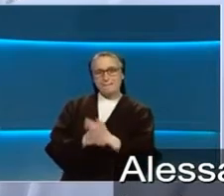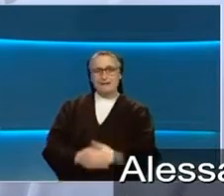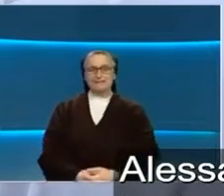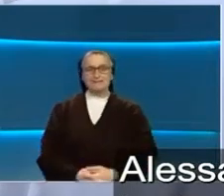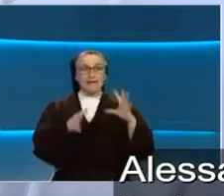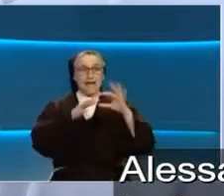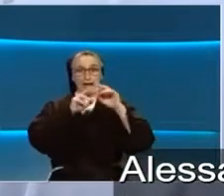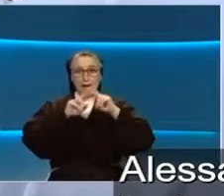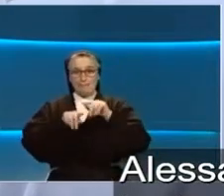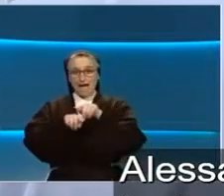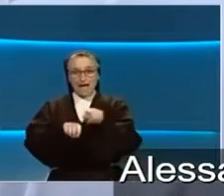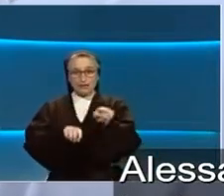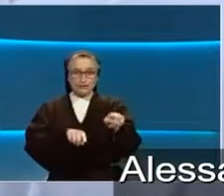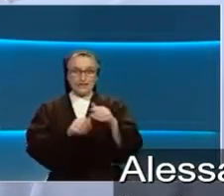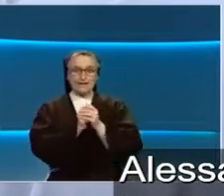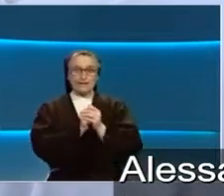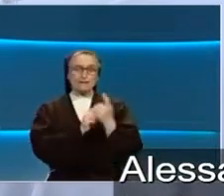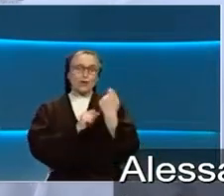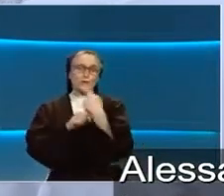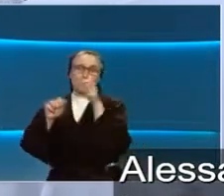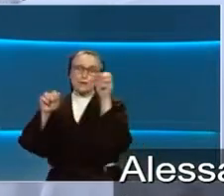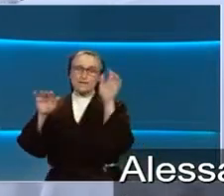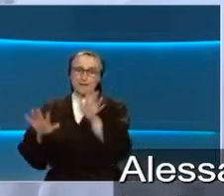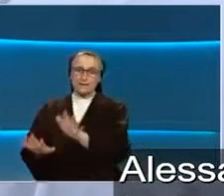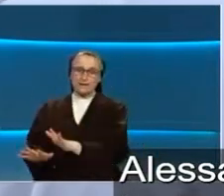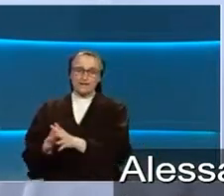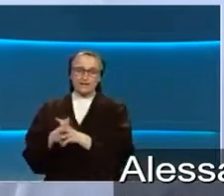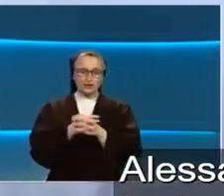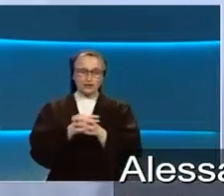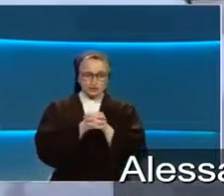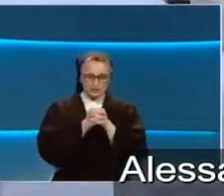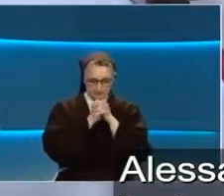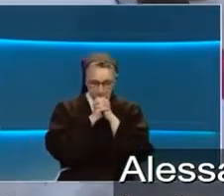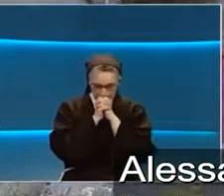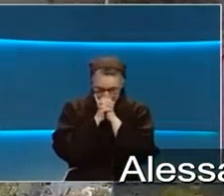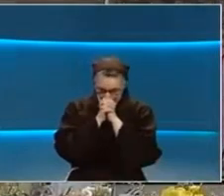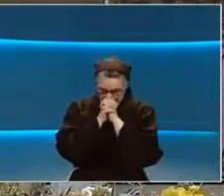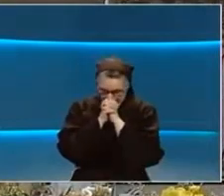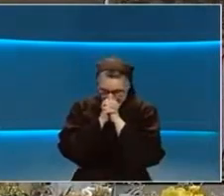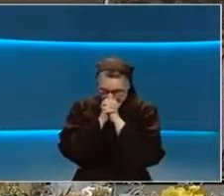La pace sia con te. E con il tuo spirito.